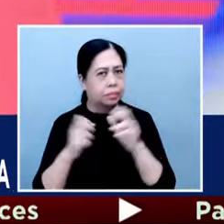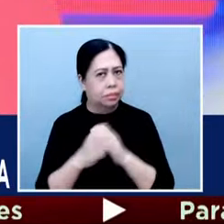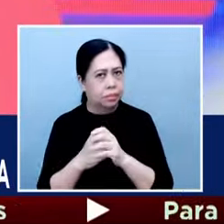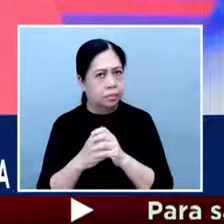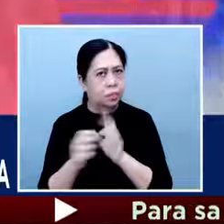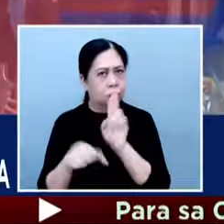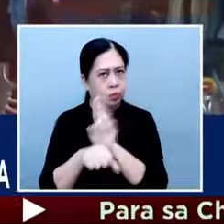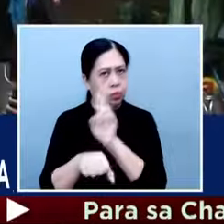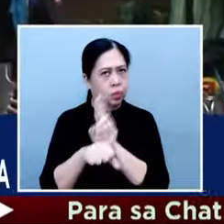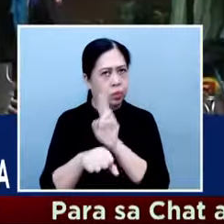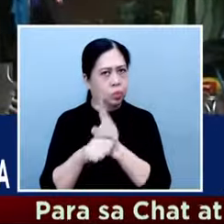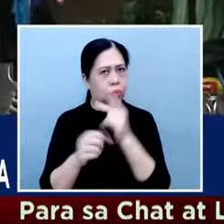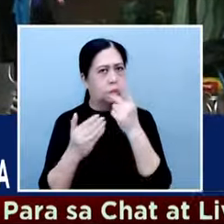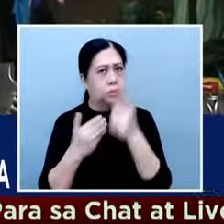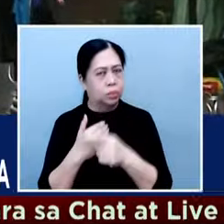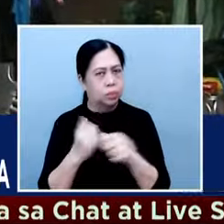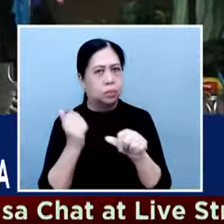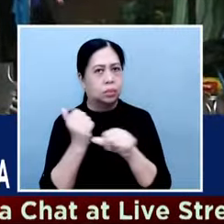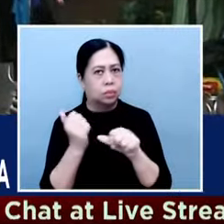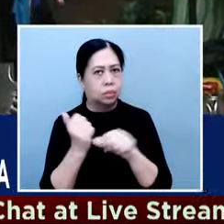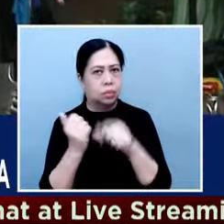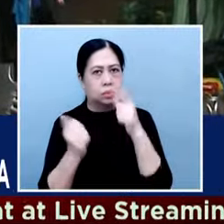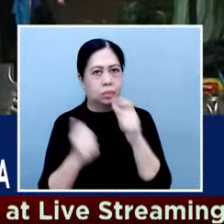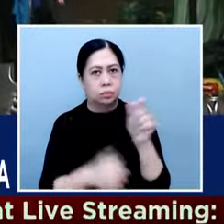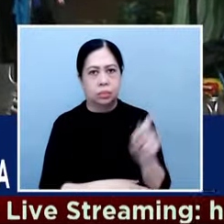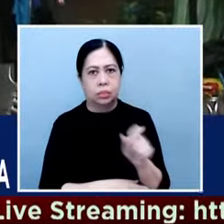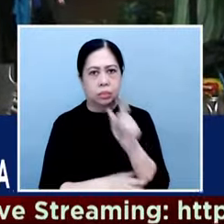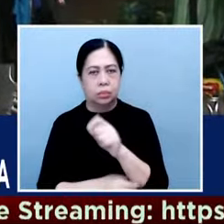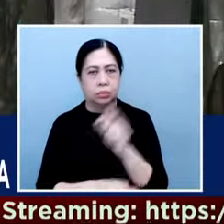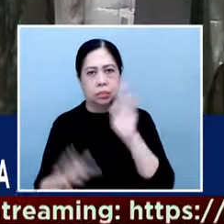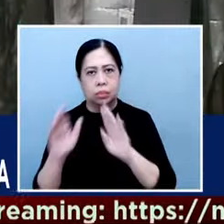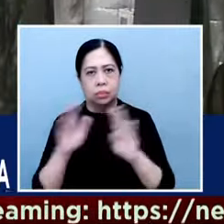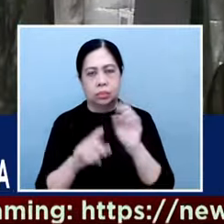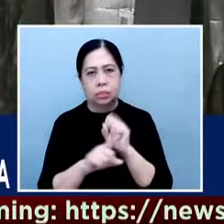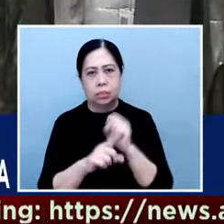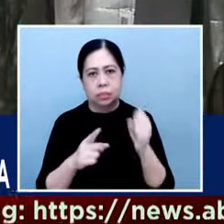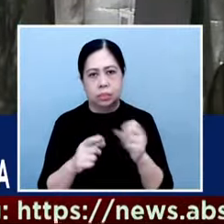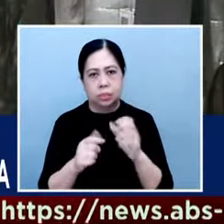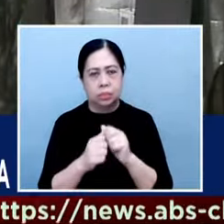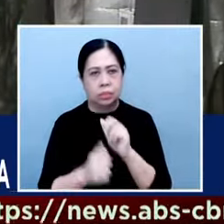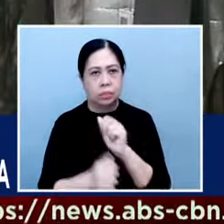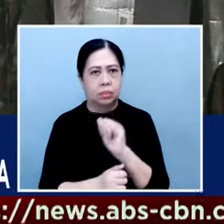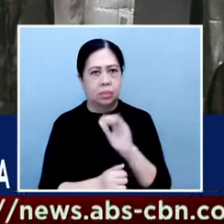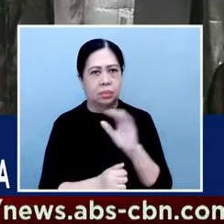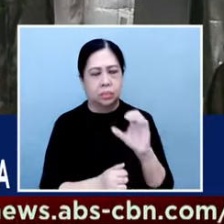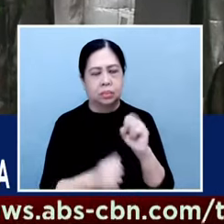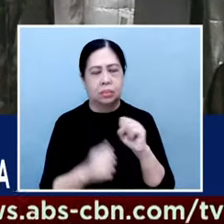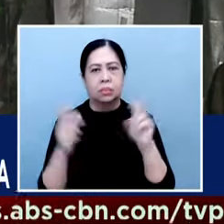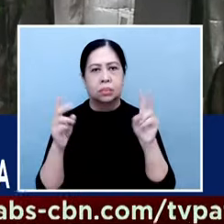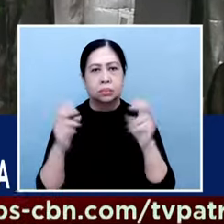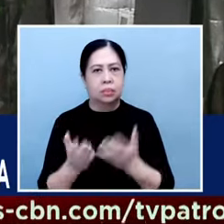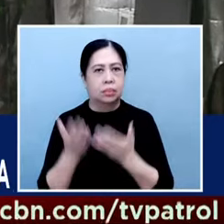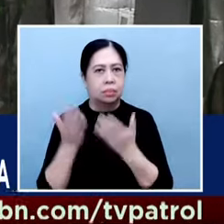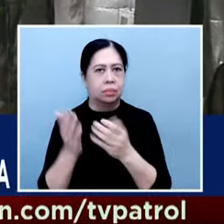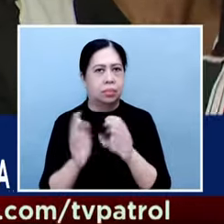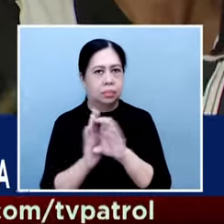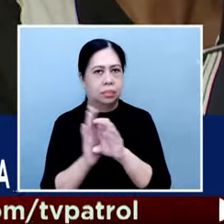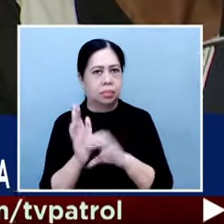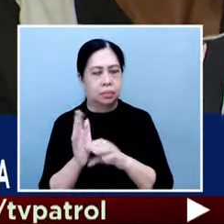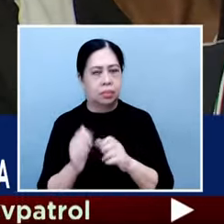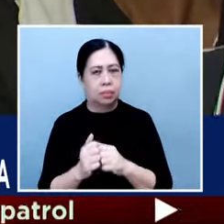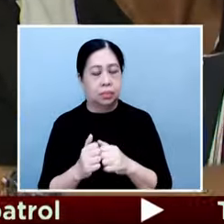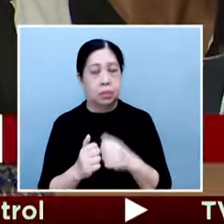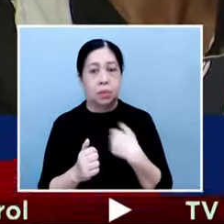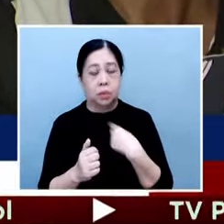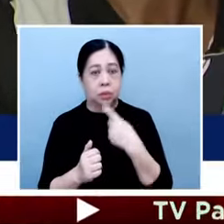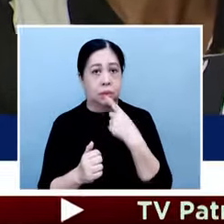paggamit sa programa nitong Assistance for Individuals in Crisis Situation o AIX sa pagsusulong ng Chacha. Ina-assure namin